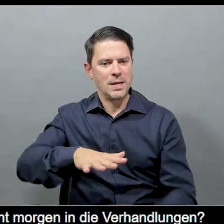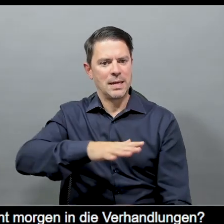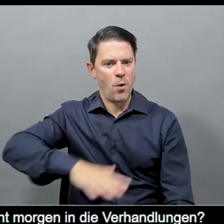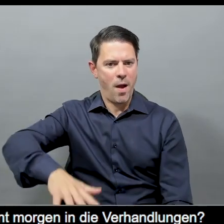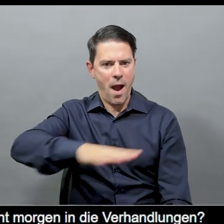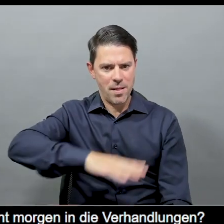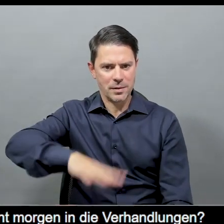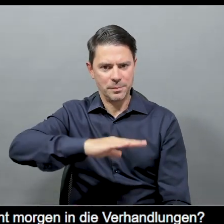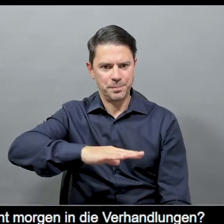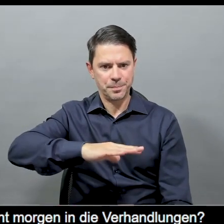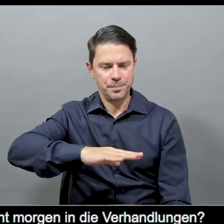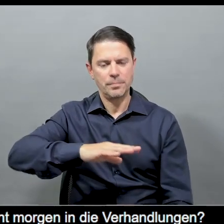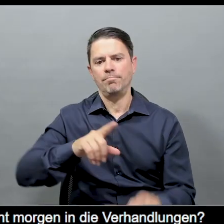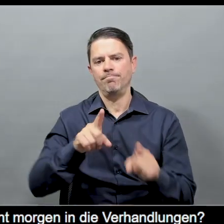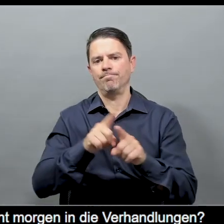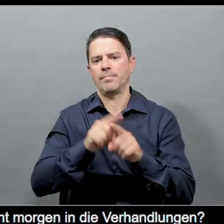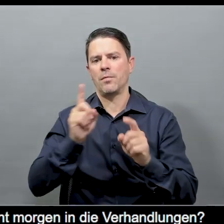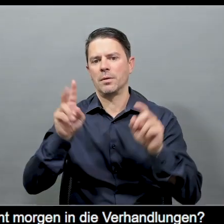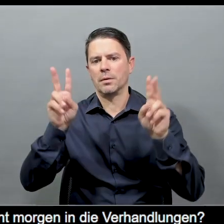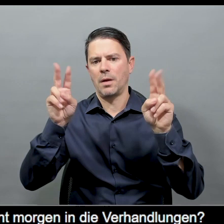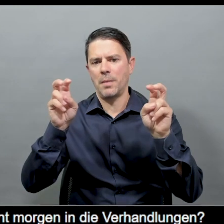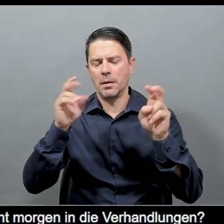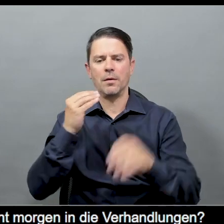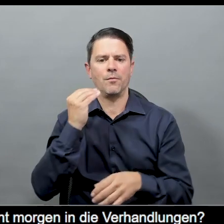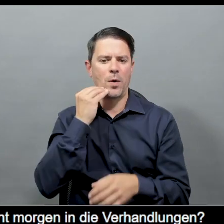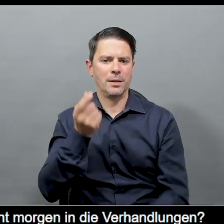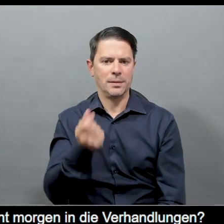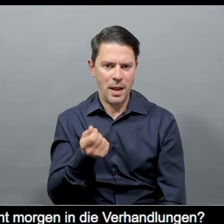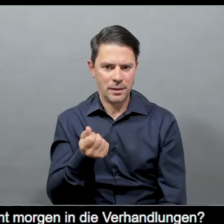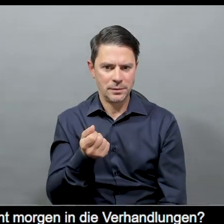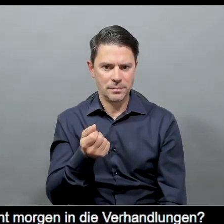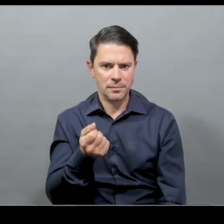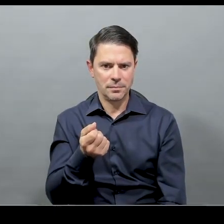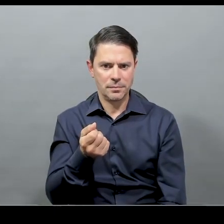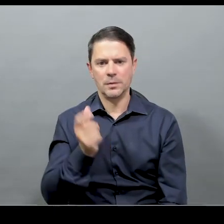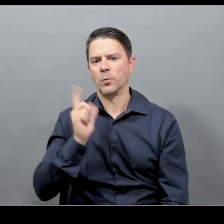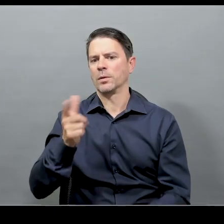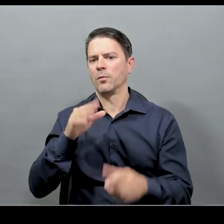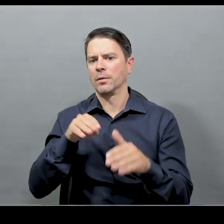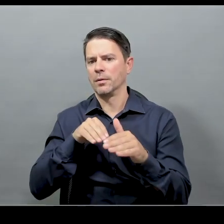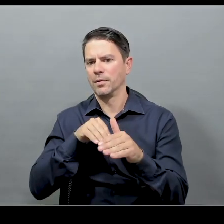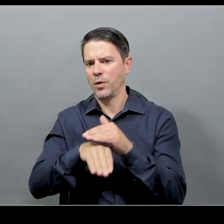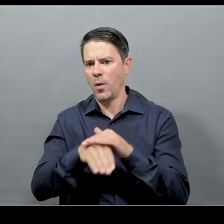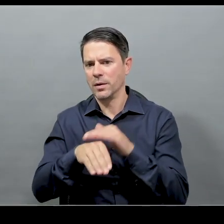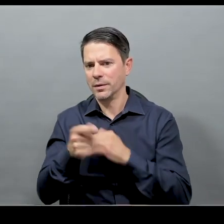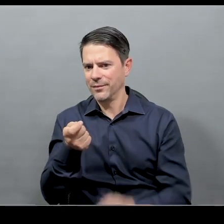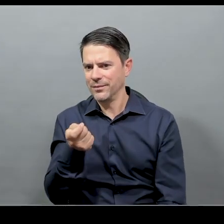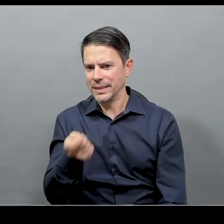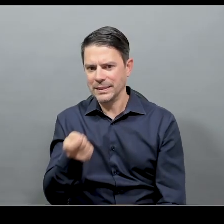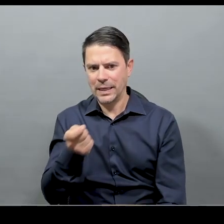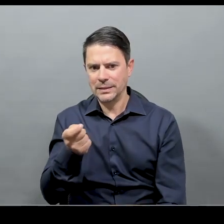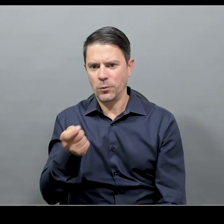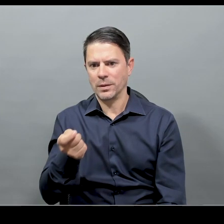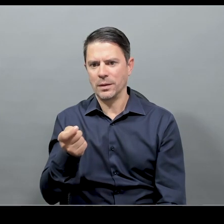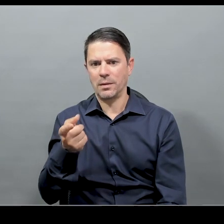generell Flüchtlingsfinanzierung. Also es ist ein ziemlich großes Paket, das zur Debatte gestellt werden muss, weil so,